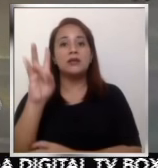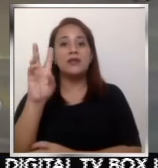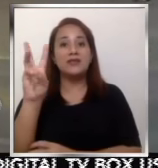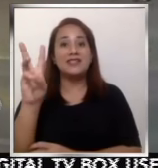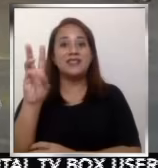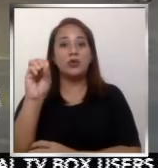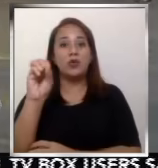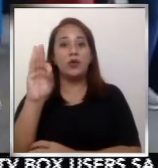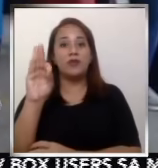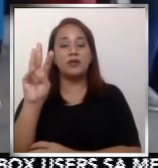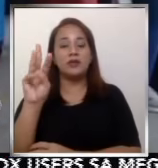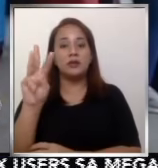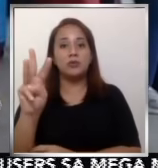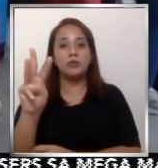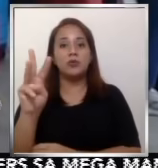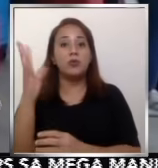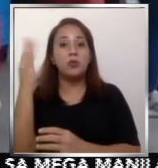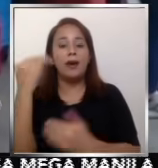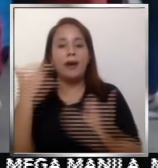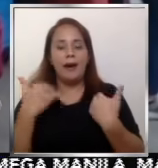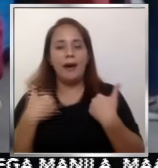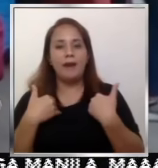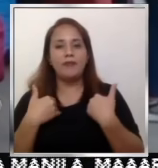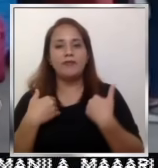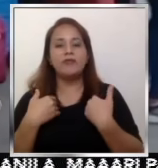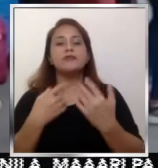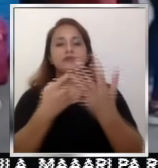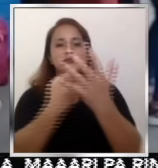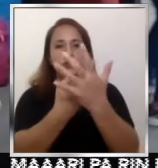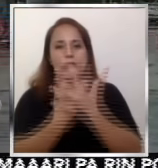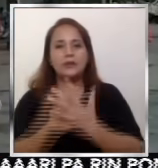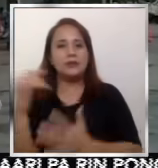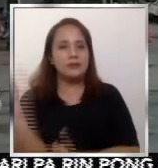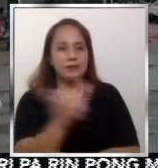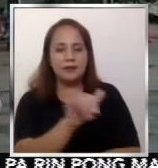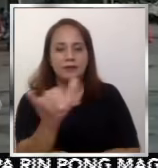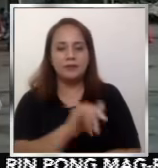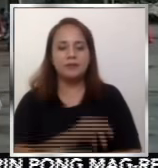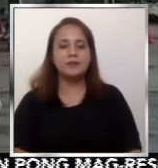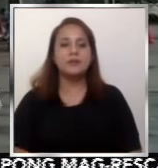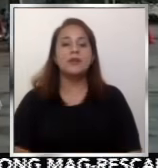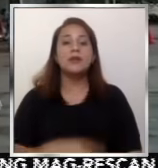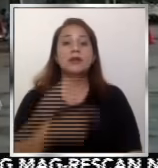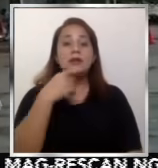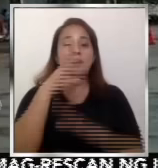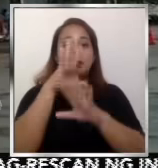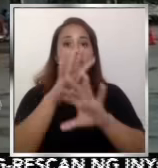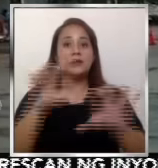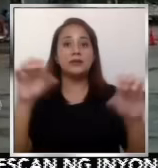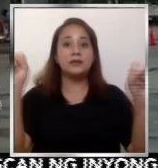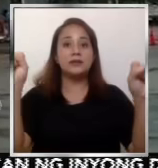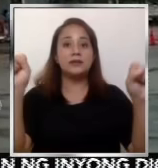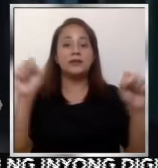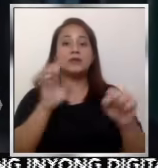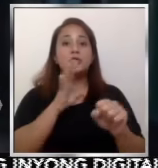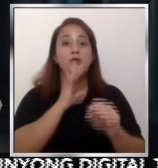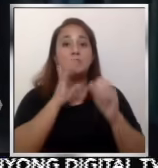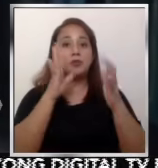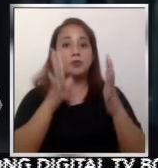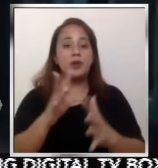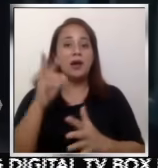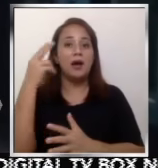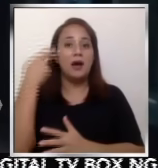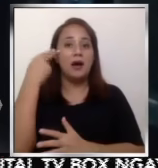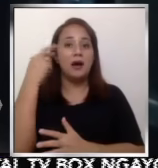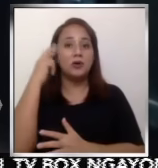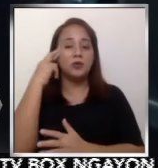para doon sumailalim sa mandatory quarantine. Nauna nang sinabi ni Presidential Spokesman Harry Roque, nasa mga lokal